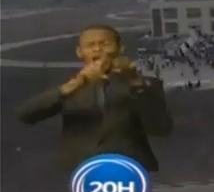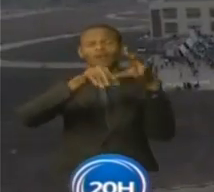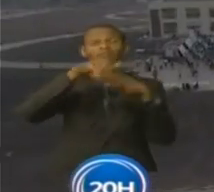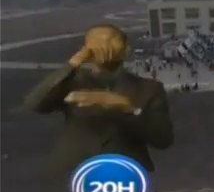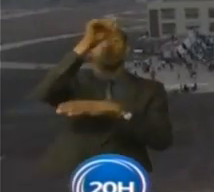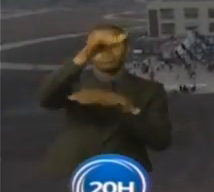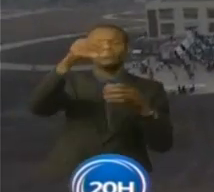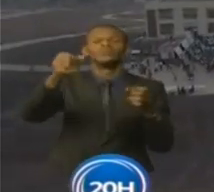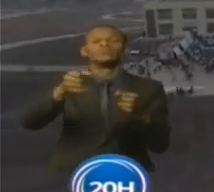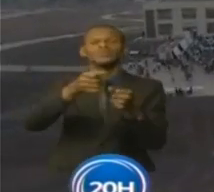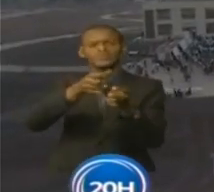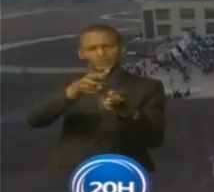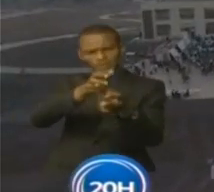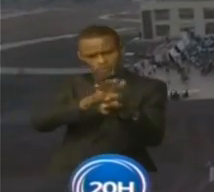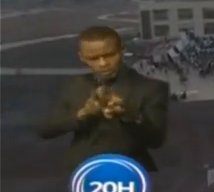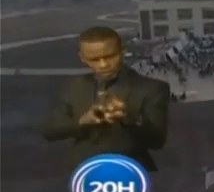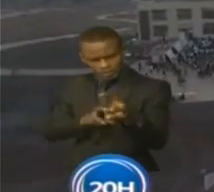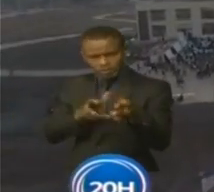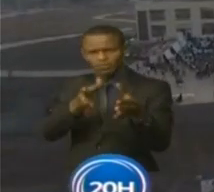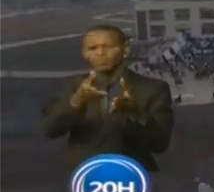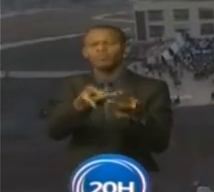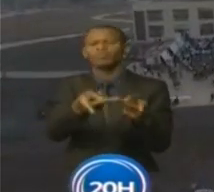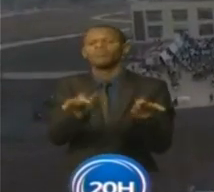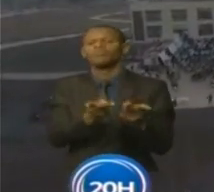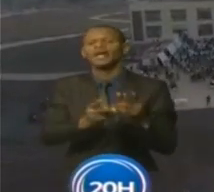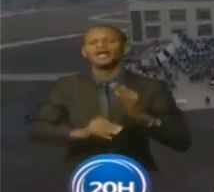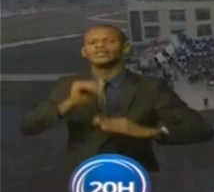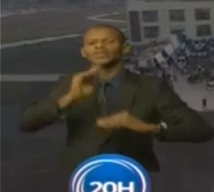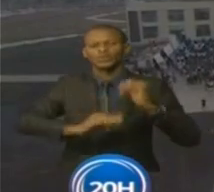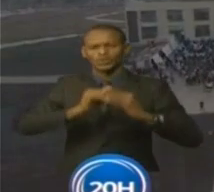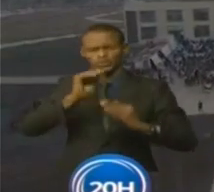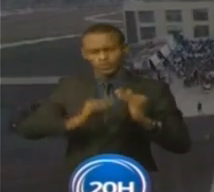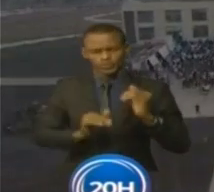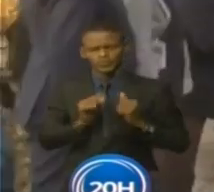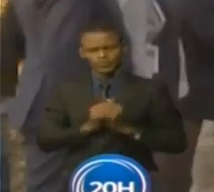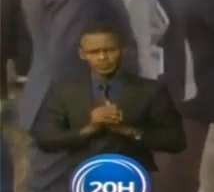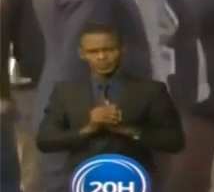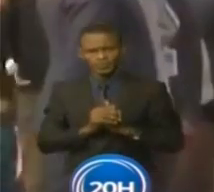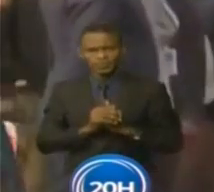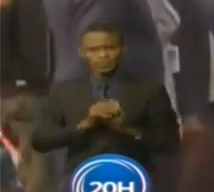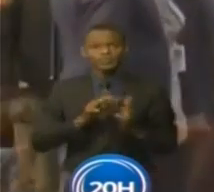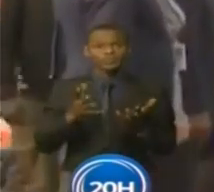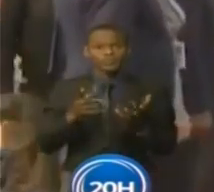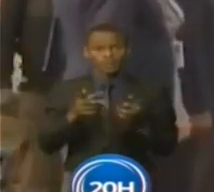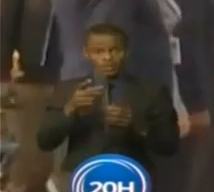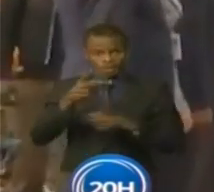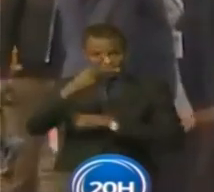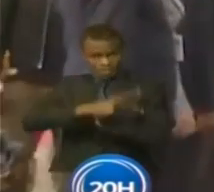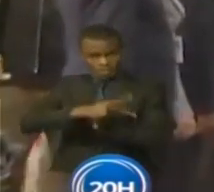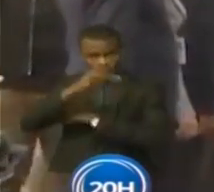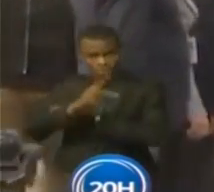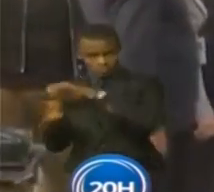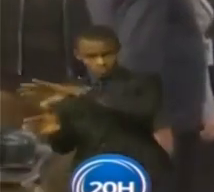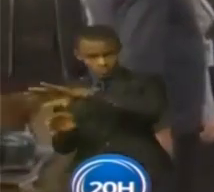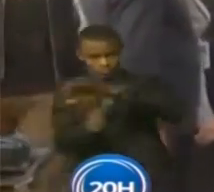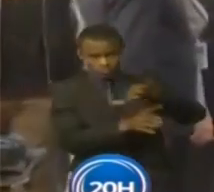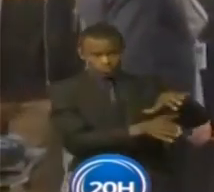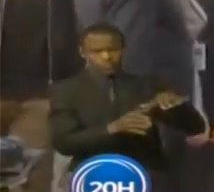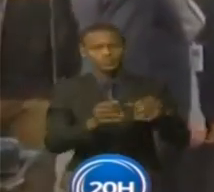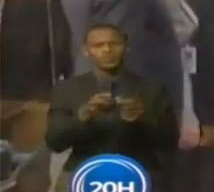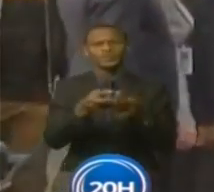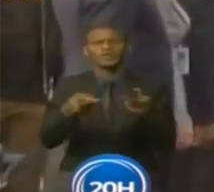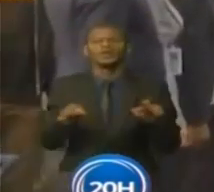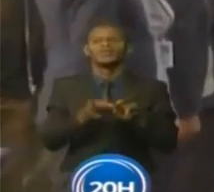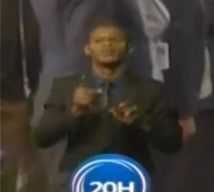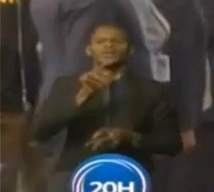précisément dans la bourgade de Lukangaba, dans le territoire de Sakania, le chef de l'État Félix Tshisekedi est venu présider la